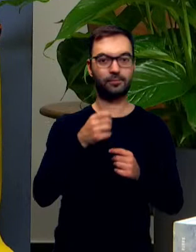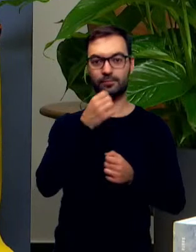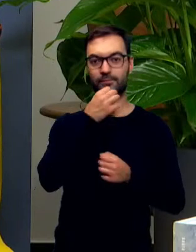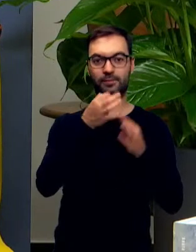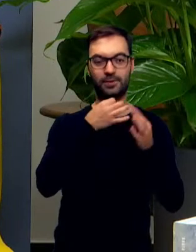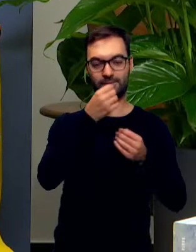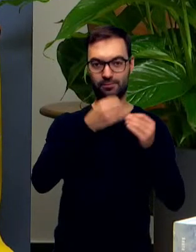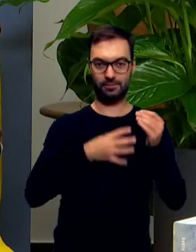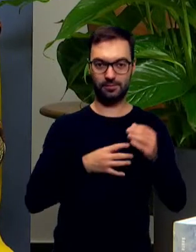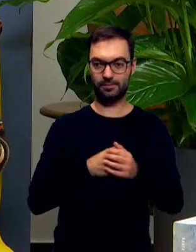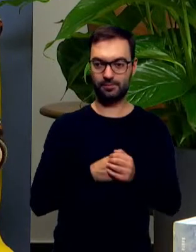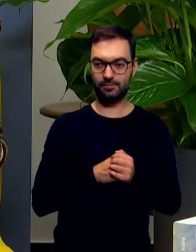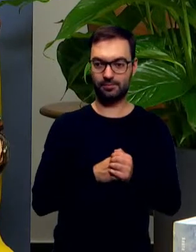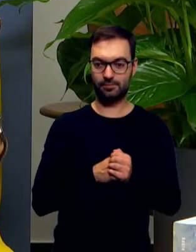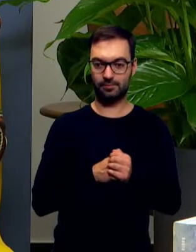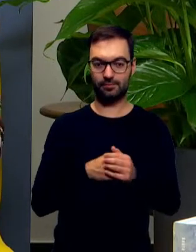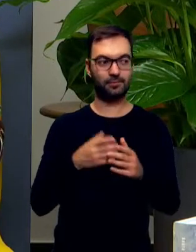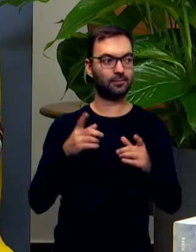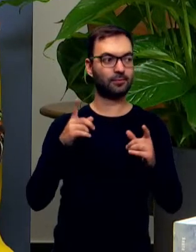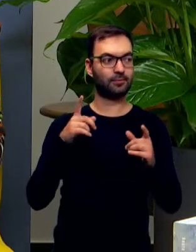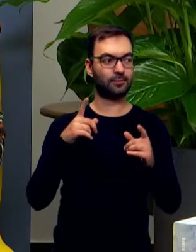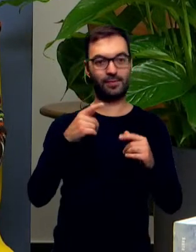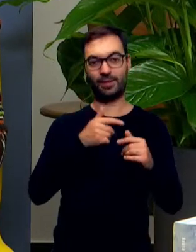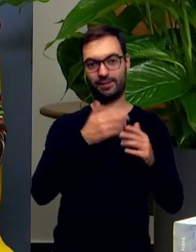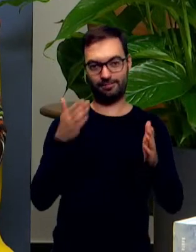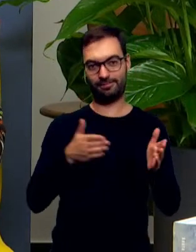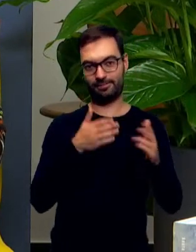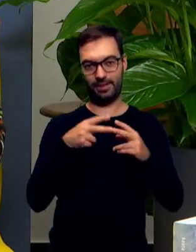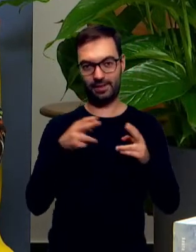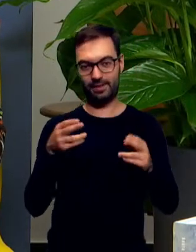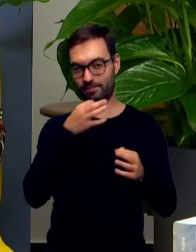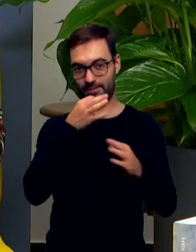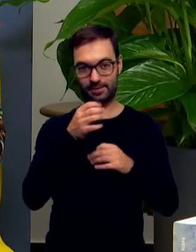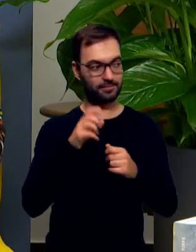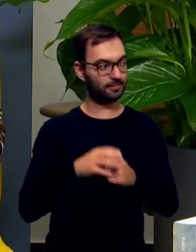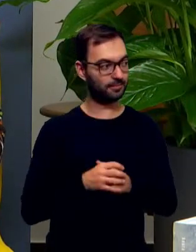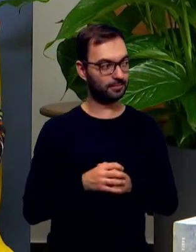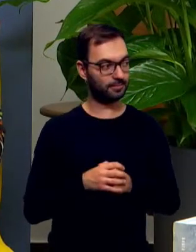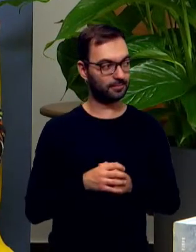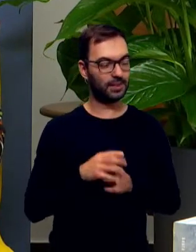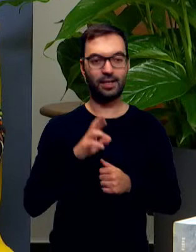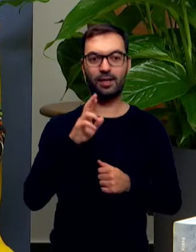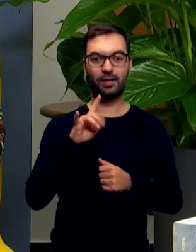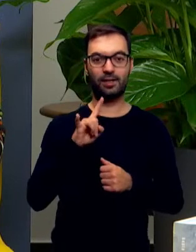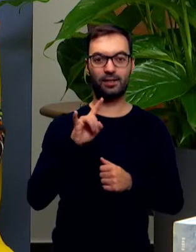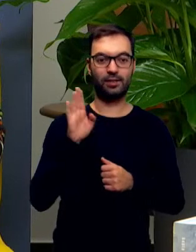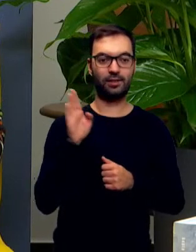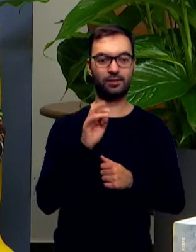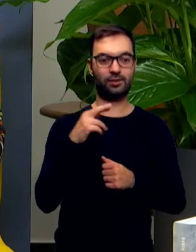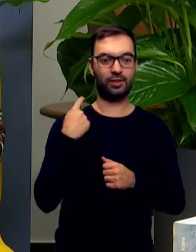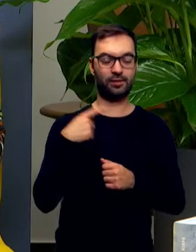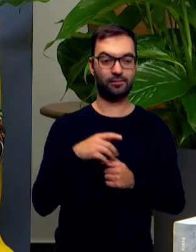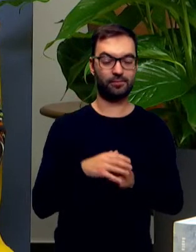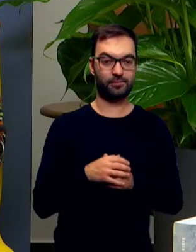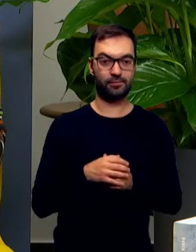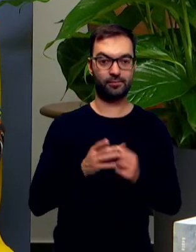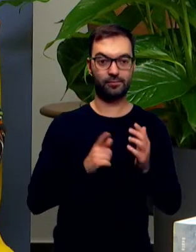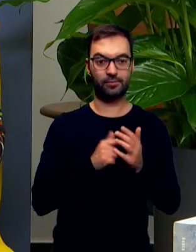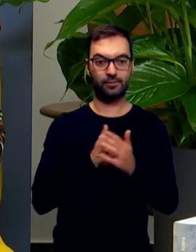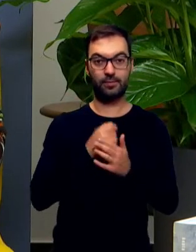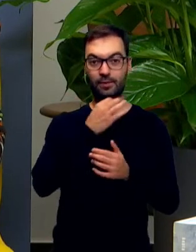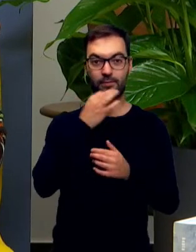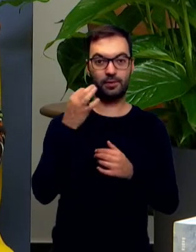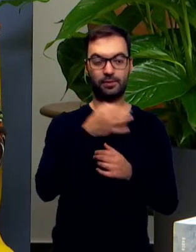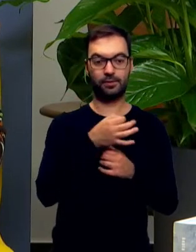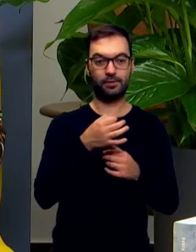Pojawiły się pytania od Państwa, więc rozpocznijmy tę rundę. Od pana Ryszarda, znowu to jest